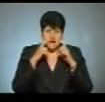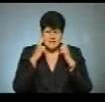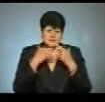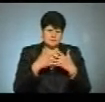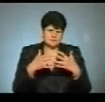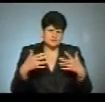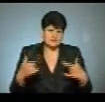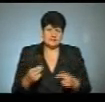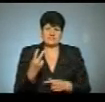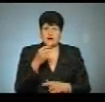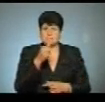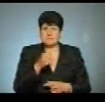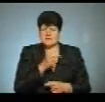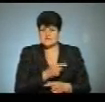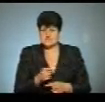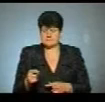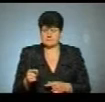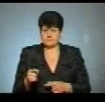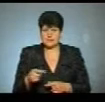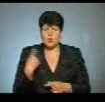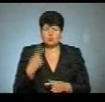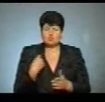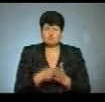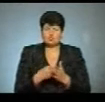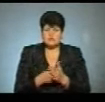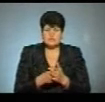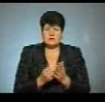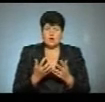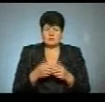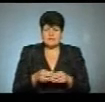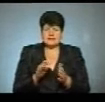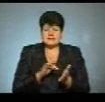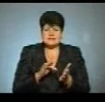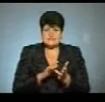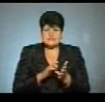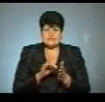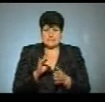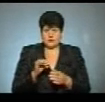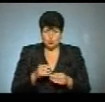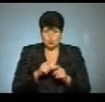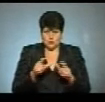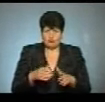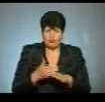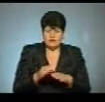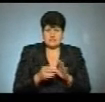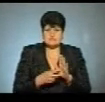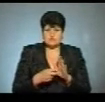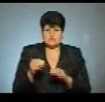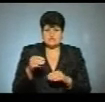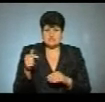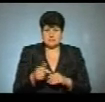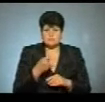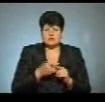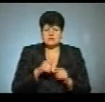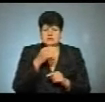засобами захисту майже на 2 місяці, каже головний лікар. З обласного бюджету на обладнання центру для хворих на коронавірус виділили 700 тисяч гривень. Про це